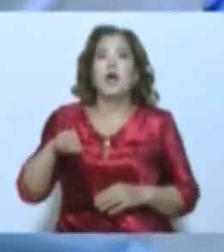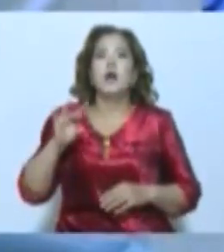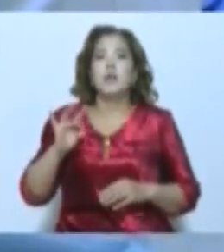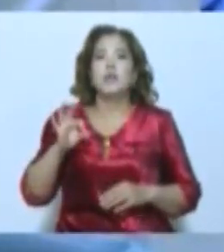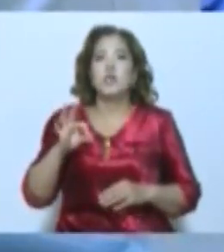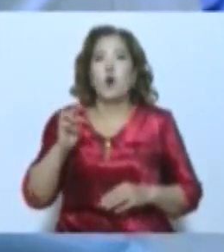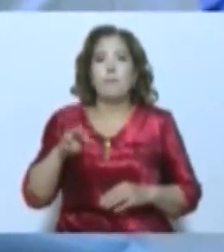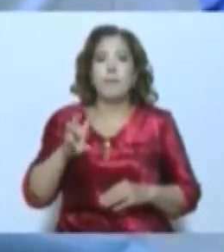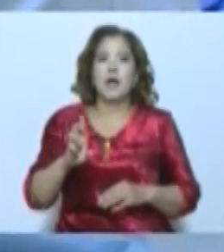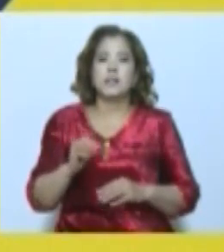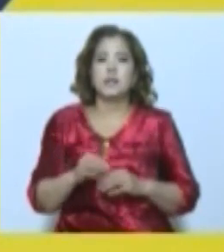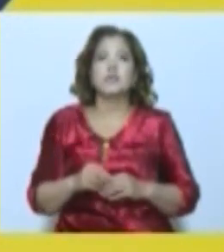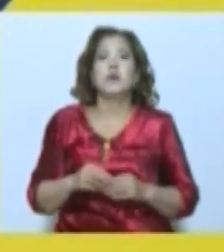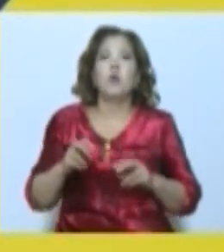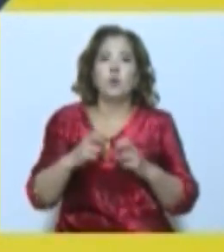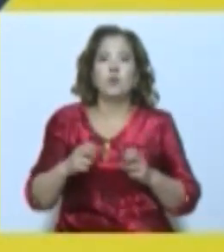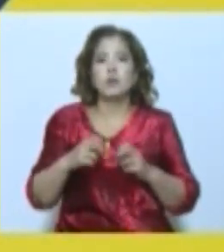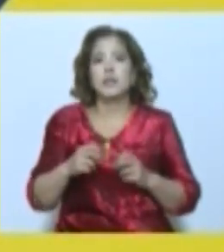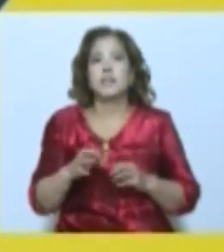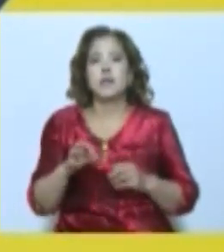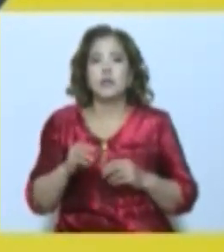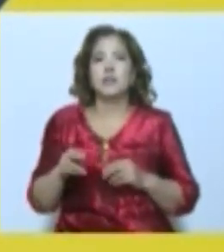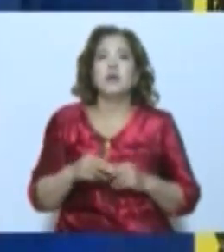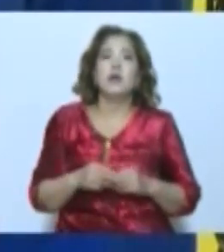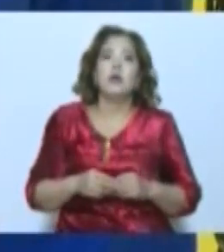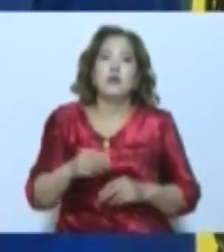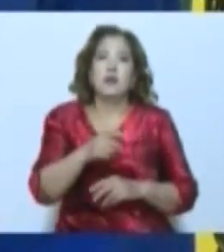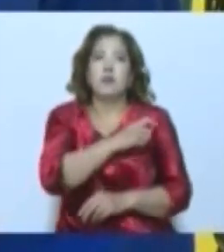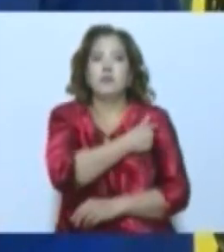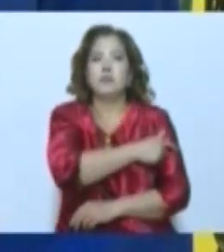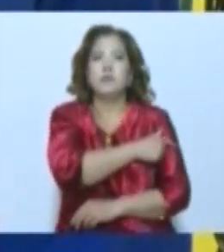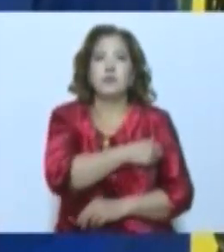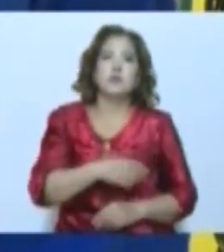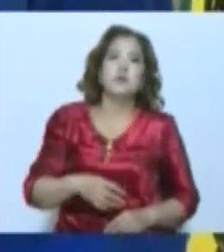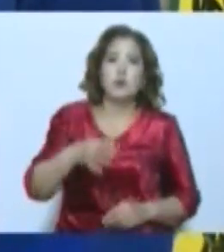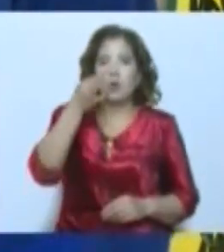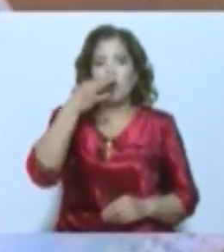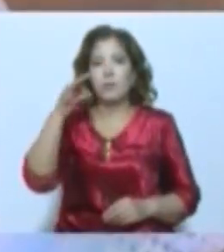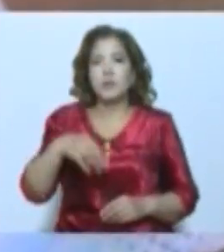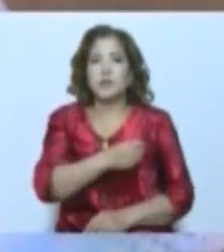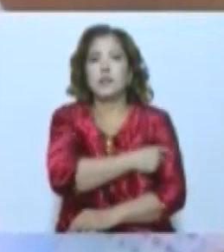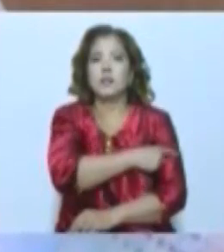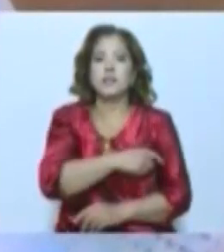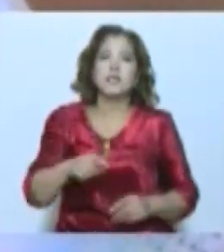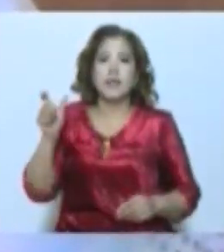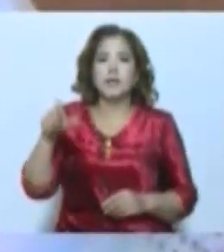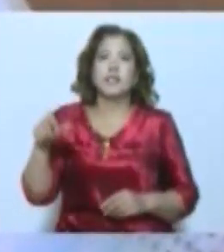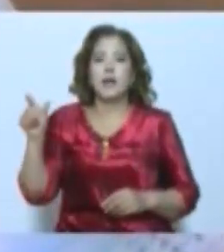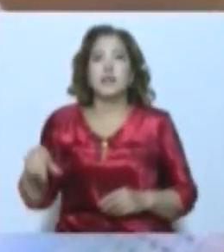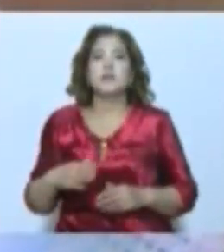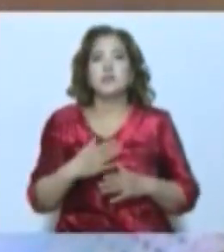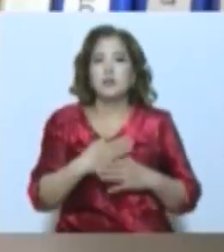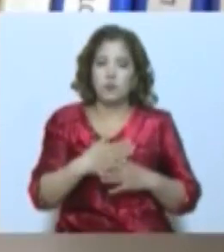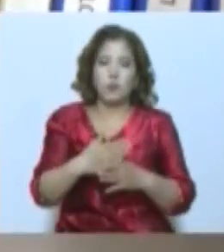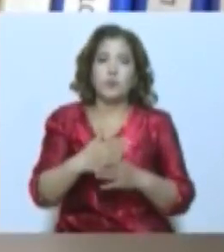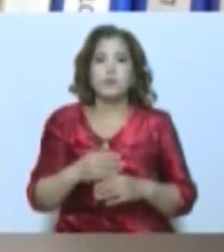ота жасалды. Бұл өңірдегі білікті дәрігерлердің жетістігі. Себебі дәл мұндай ота елорданың өзінде сирек жасалады дейді денсаулық саласының